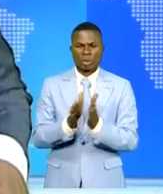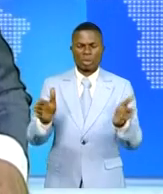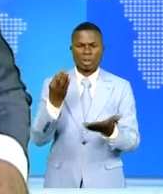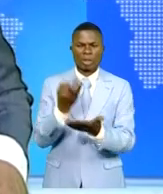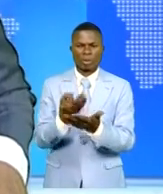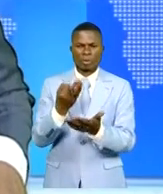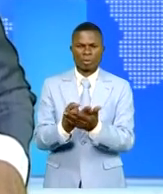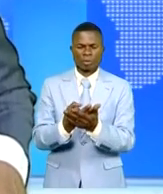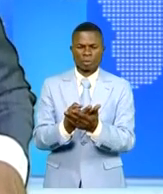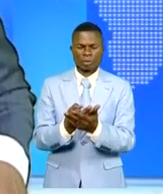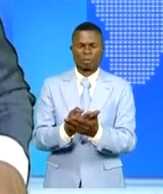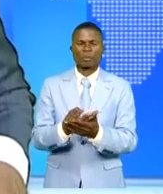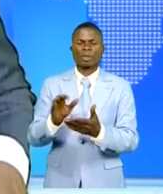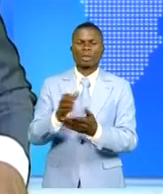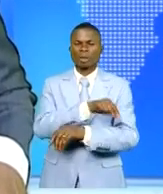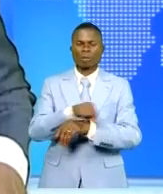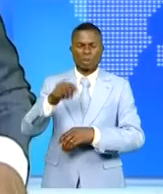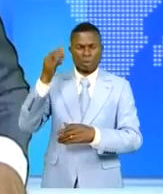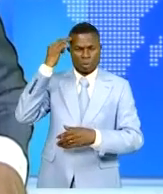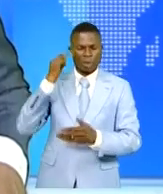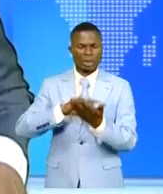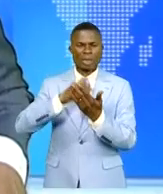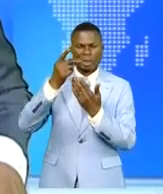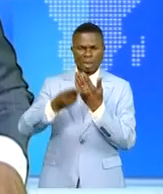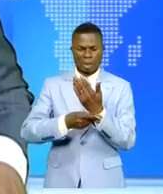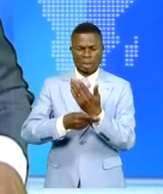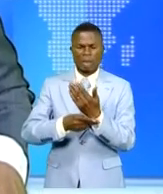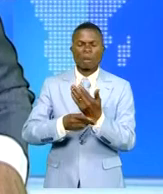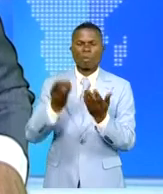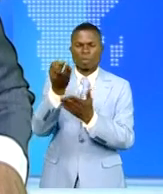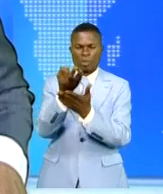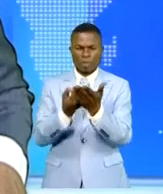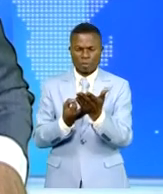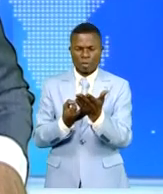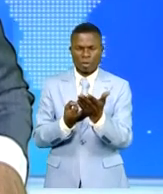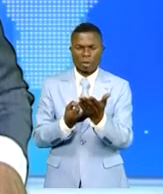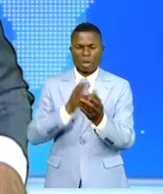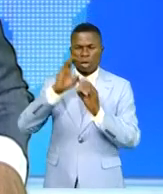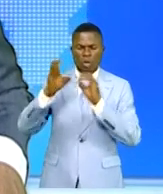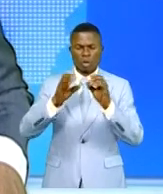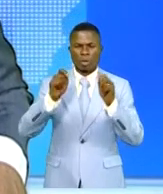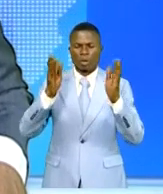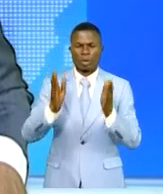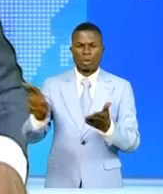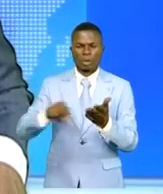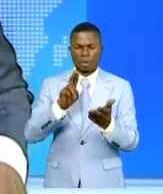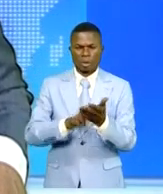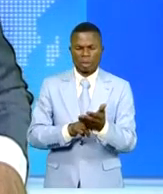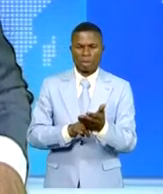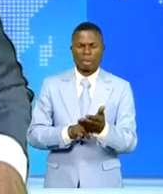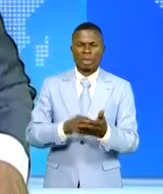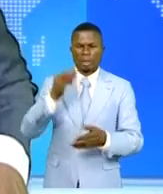fonds de contrepartie du ministère du Plan pour les formalités d'usage. Un communiqué de presse signé Élisée